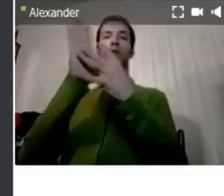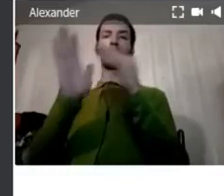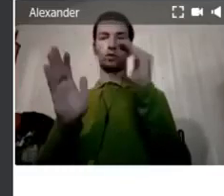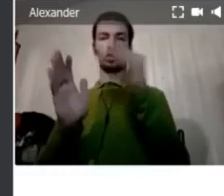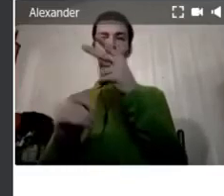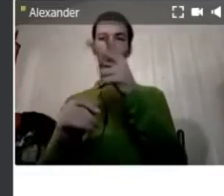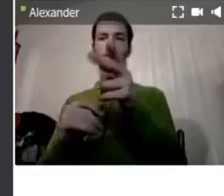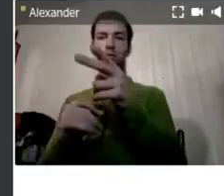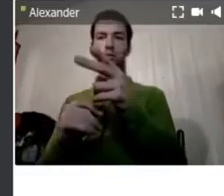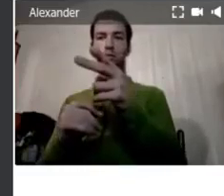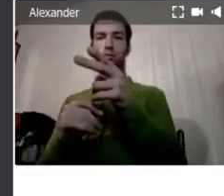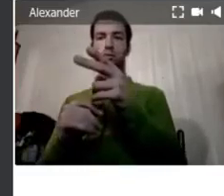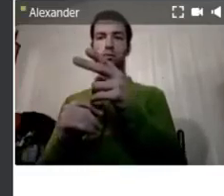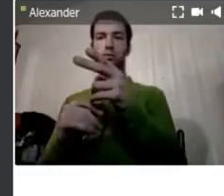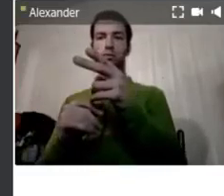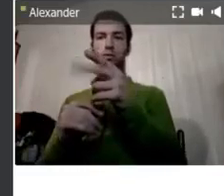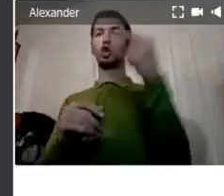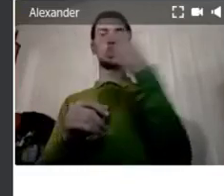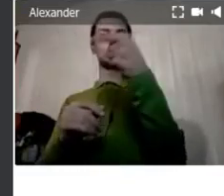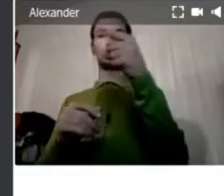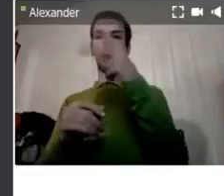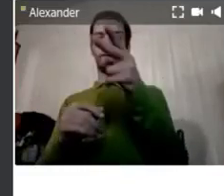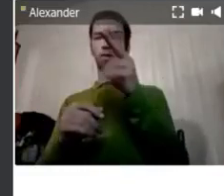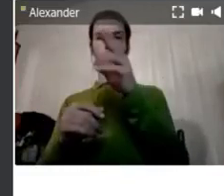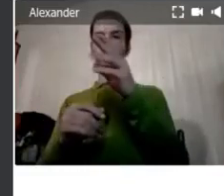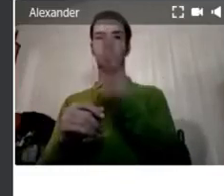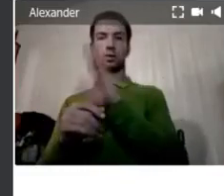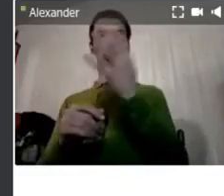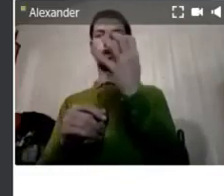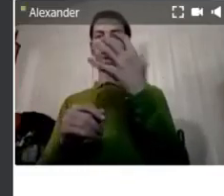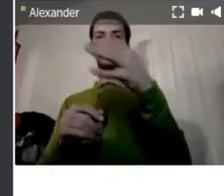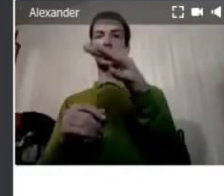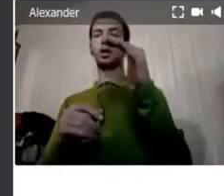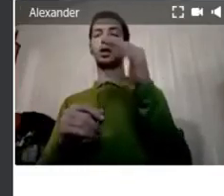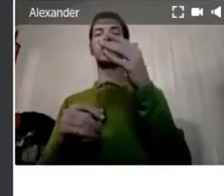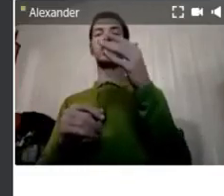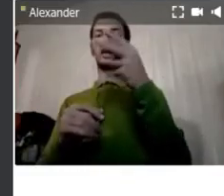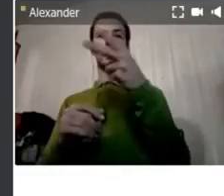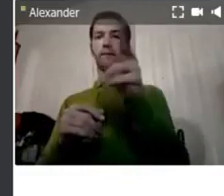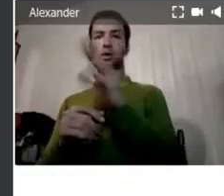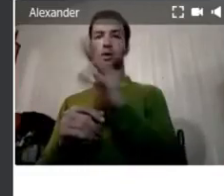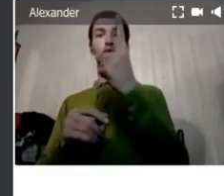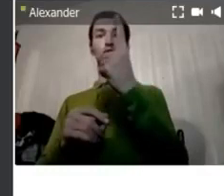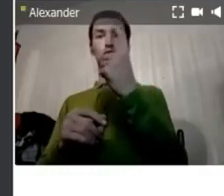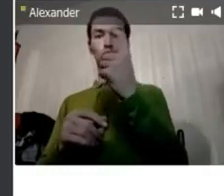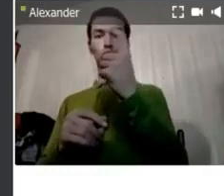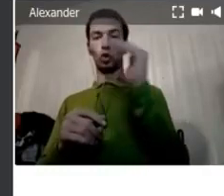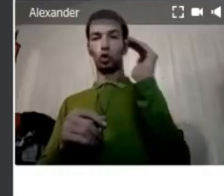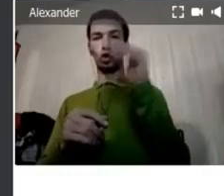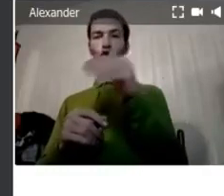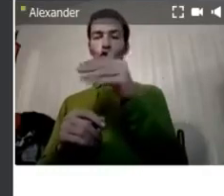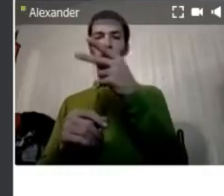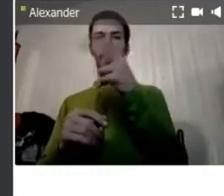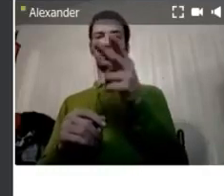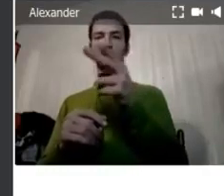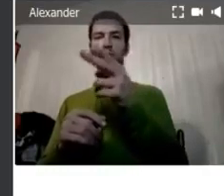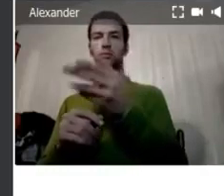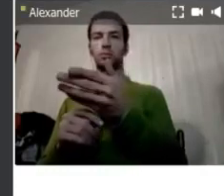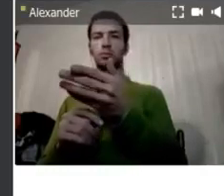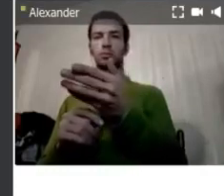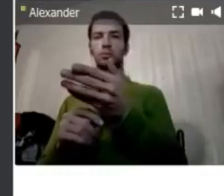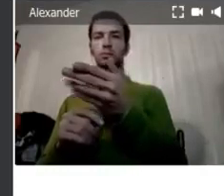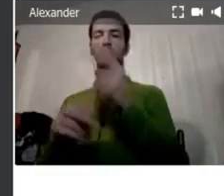его 450 евро там или слиток золота куда-то пропадет. 109 тысяч. Второй скриншот.